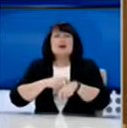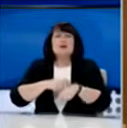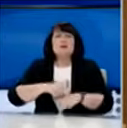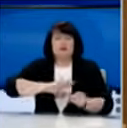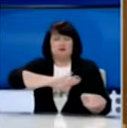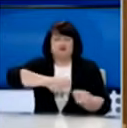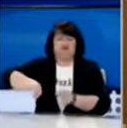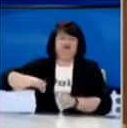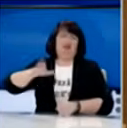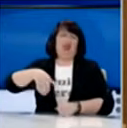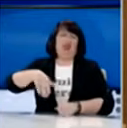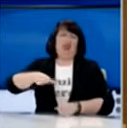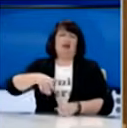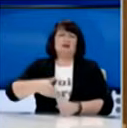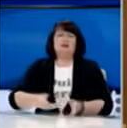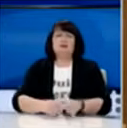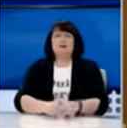περιφρονεί